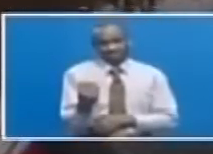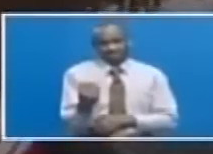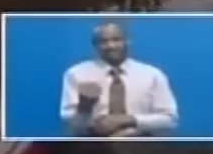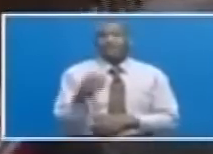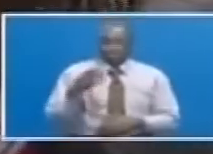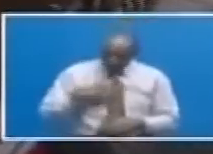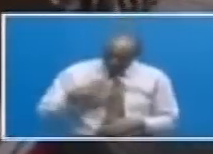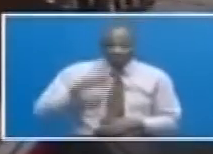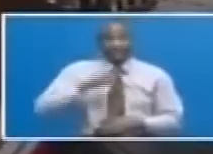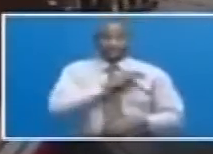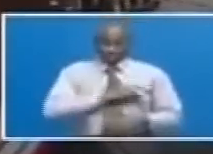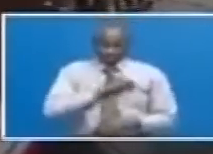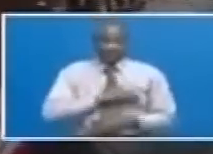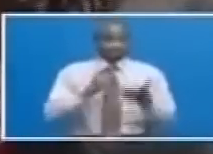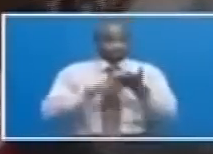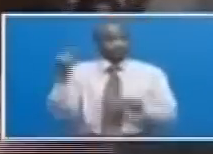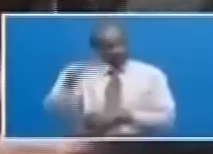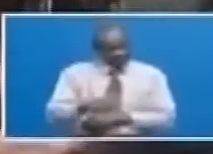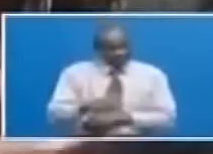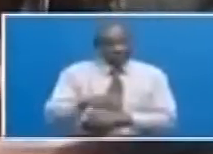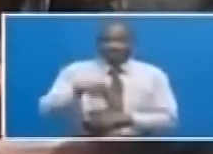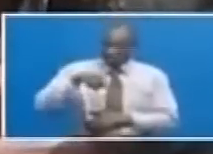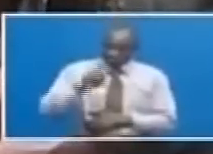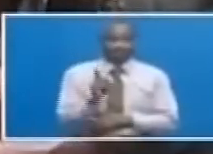watu wa misheni wakija kama watu